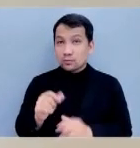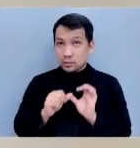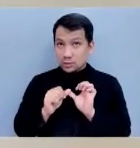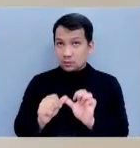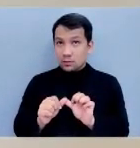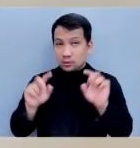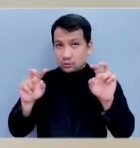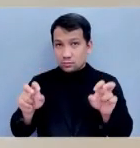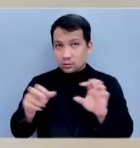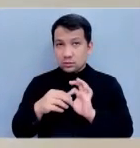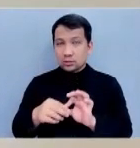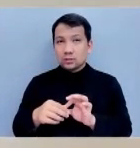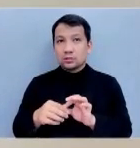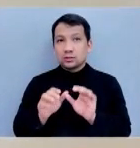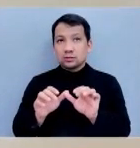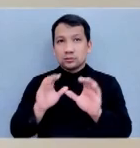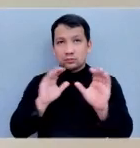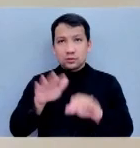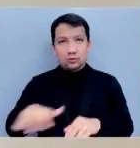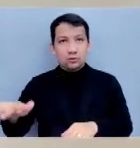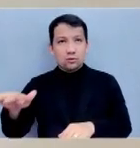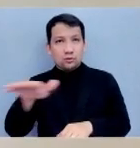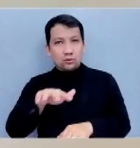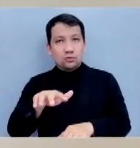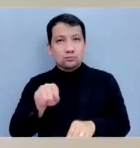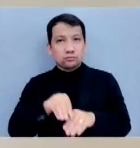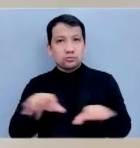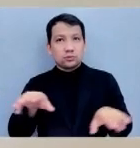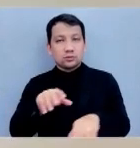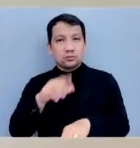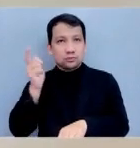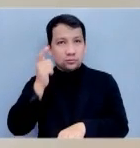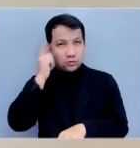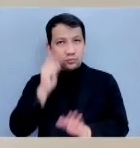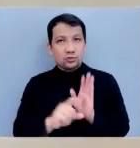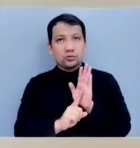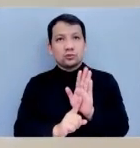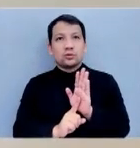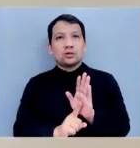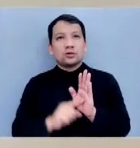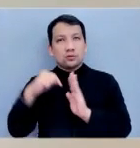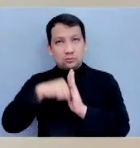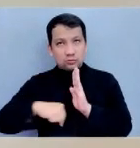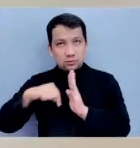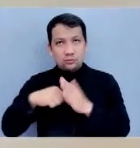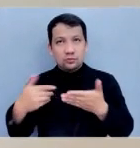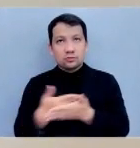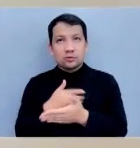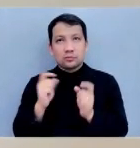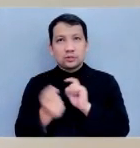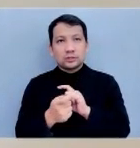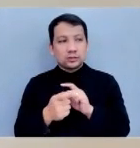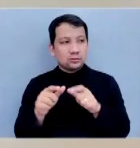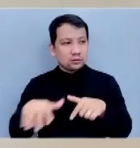ng administrasyon na isusulong sa lahat ng ahensya ng pamahalaan. Sumasalamin daw ito sa malalimang pagbabago sa lahat ng sektor ng